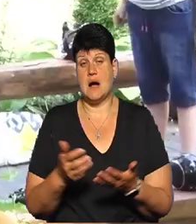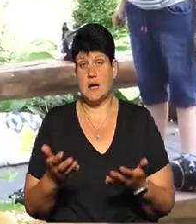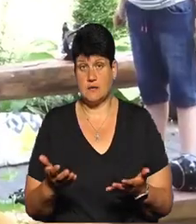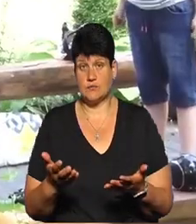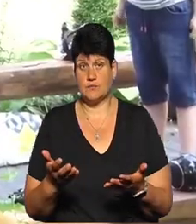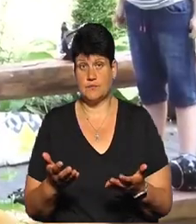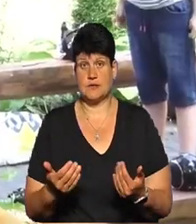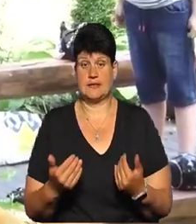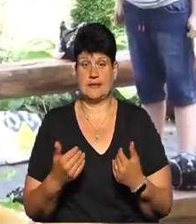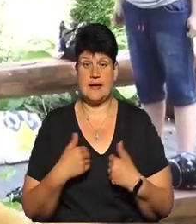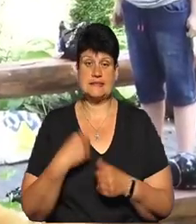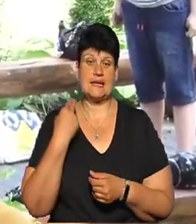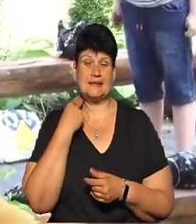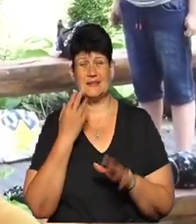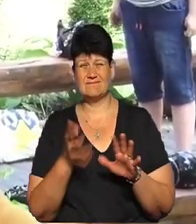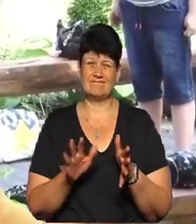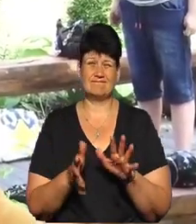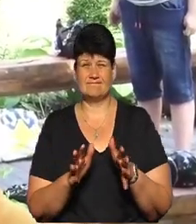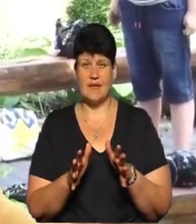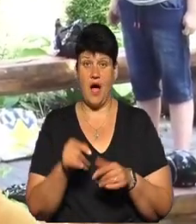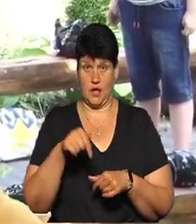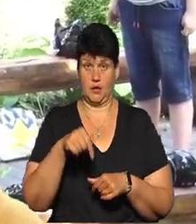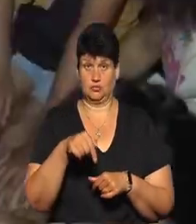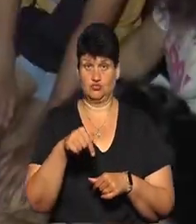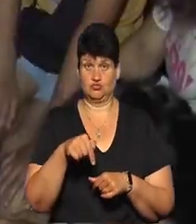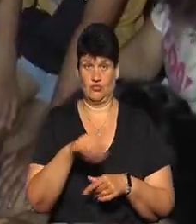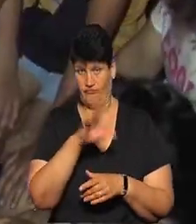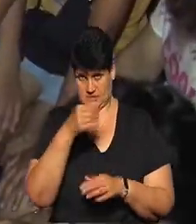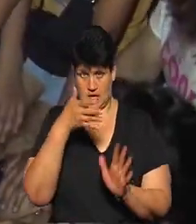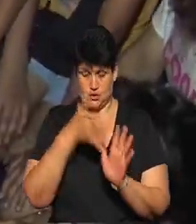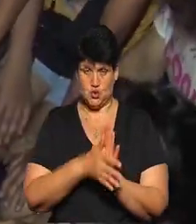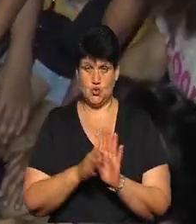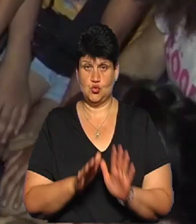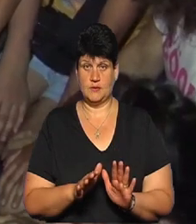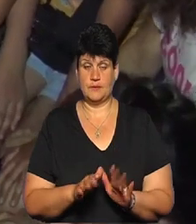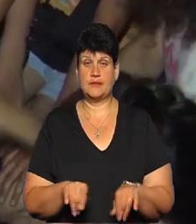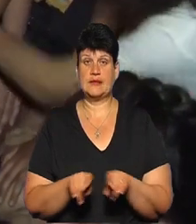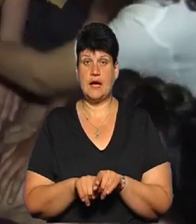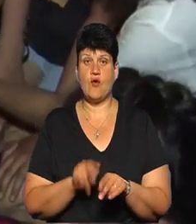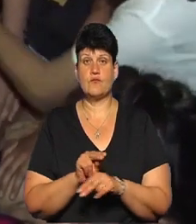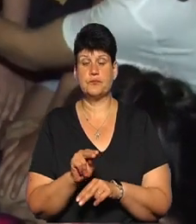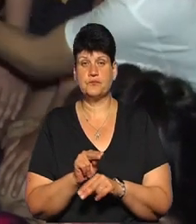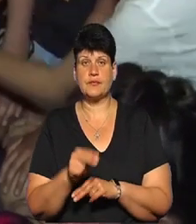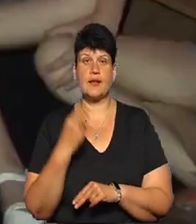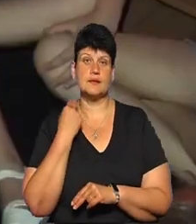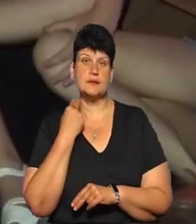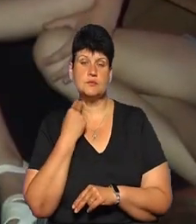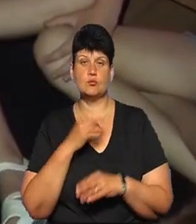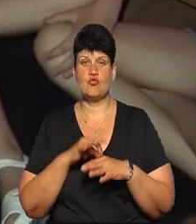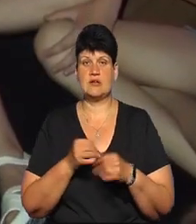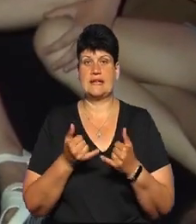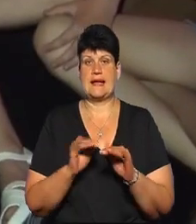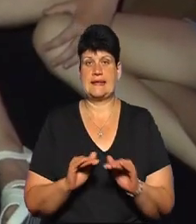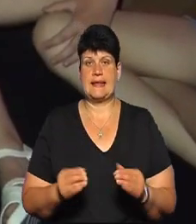займаємось. Я з англійською так собі, але тут все зрозуміло. Також викладачі англійської проводять для дітей